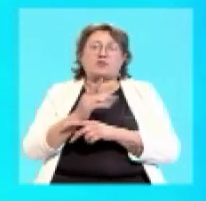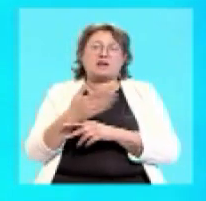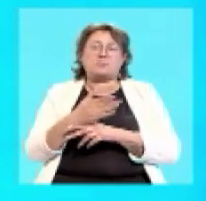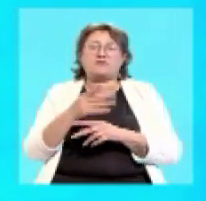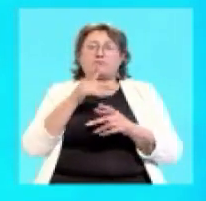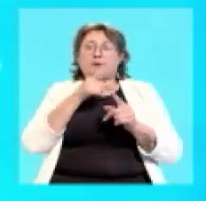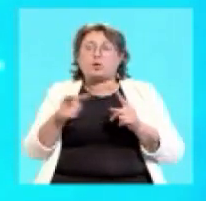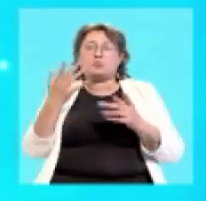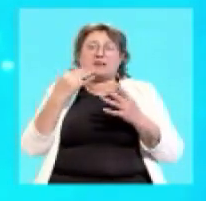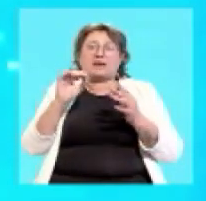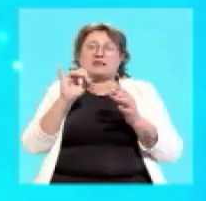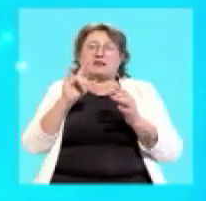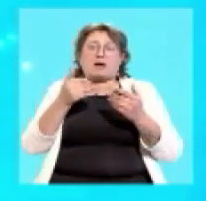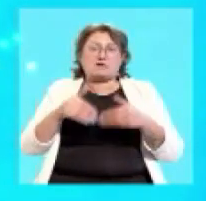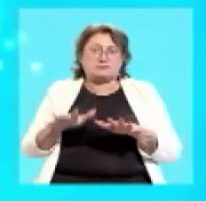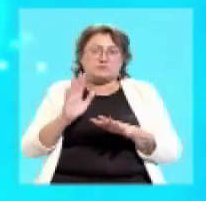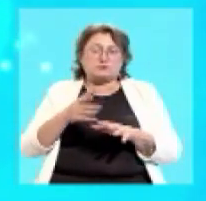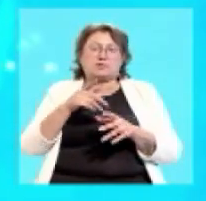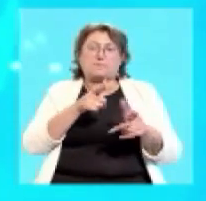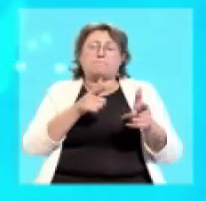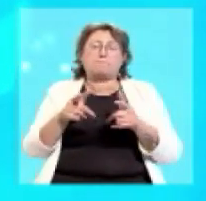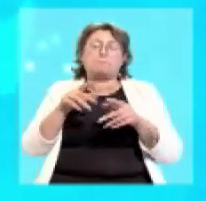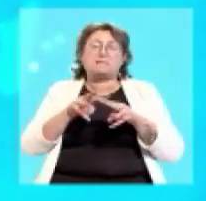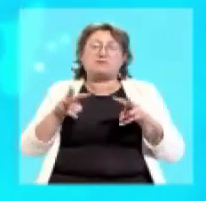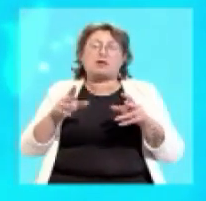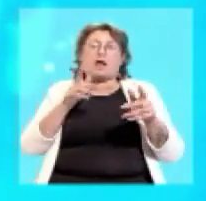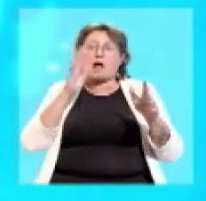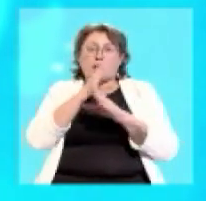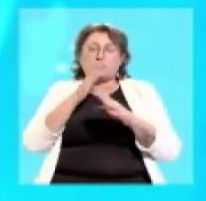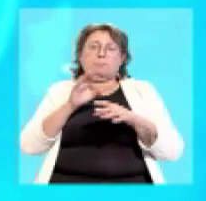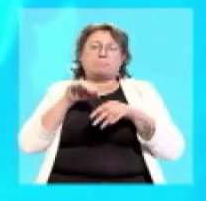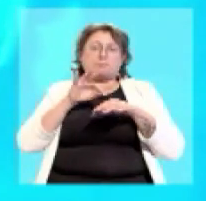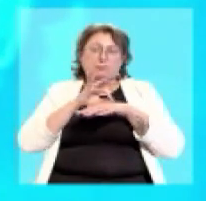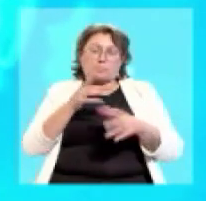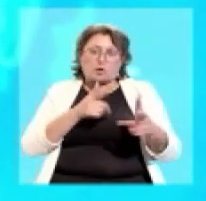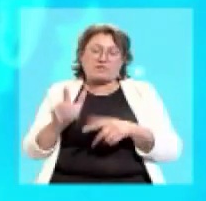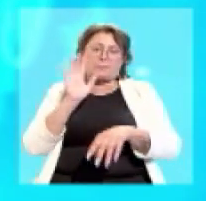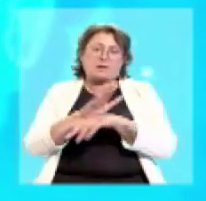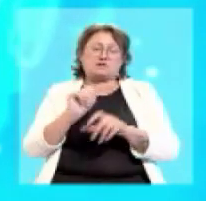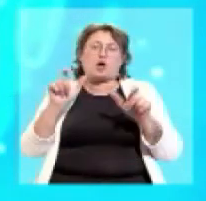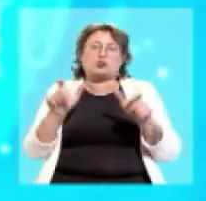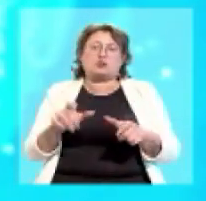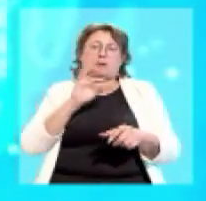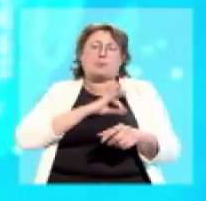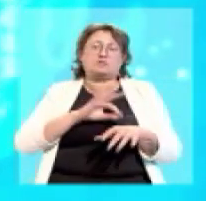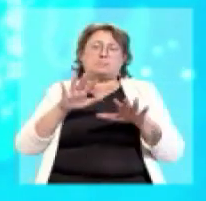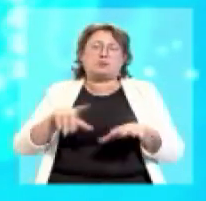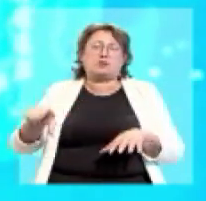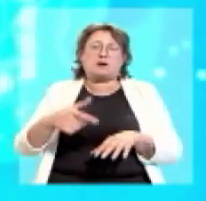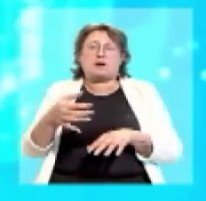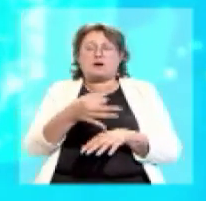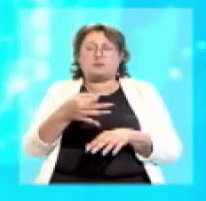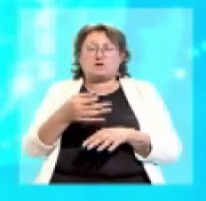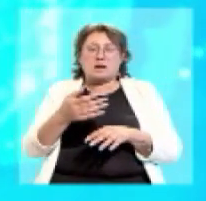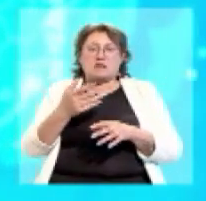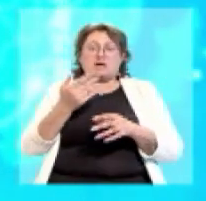период нереста. Минэкологии подготовила изменения в приказ о введении ограничений и запретов на пользование объектами животного